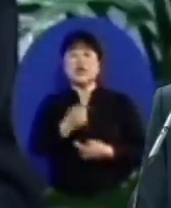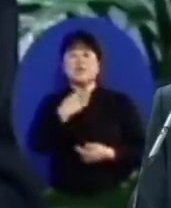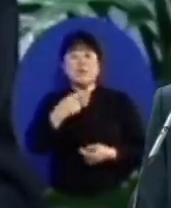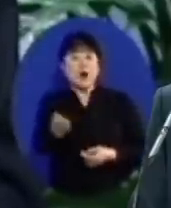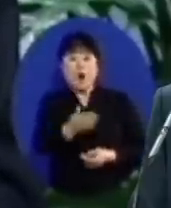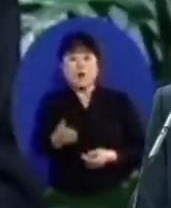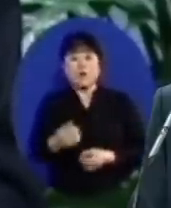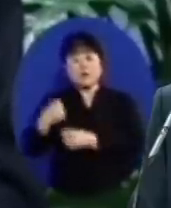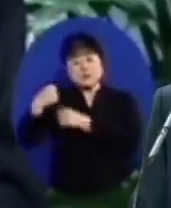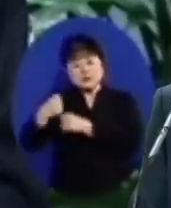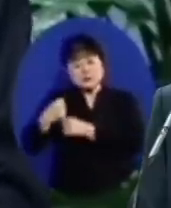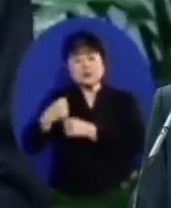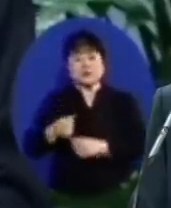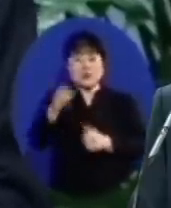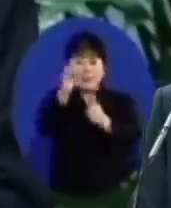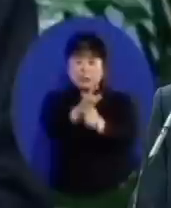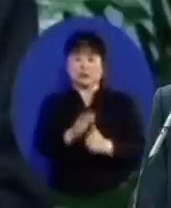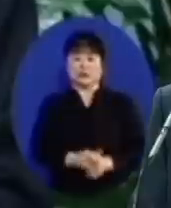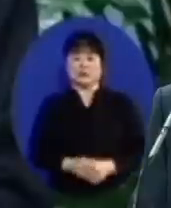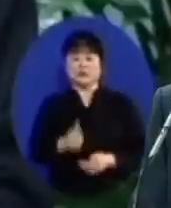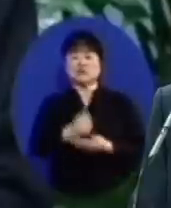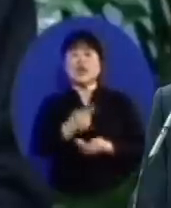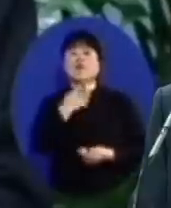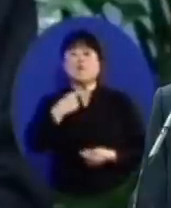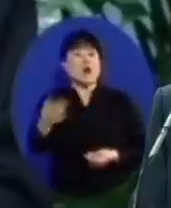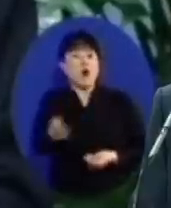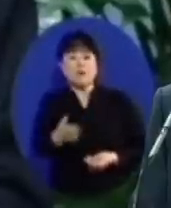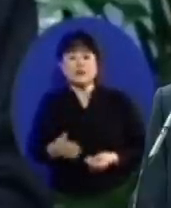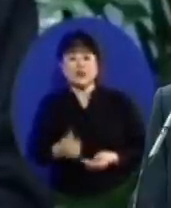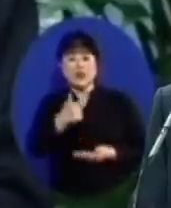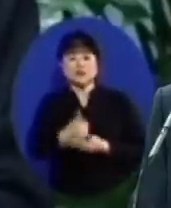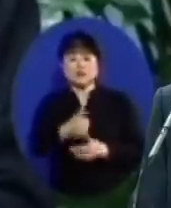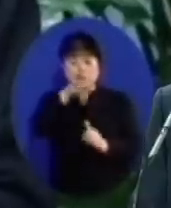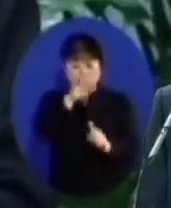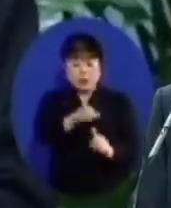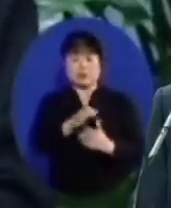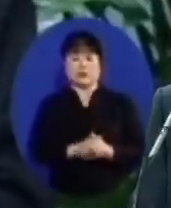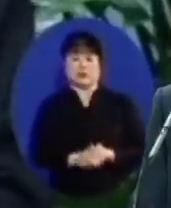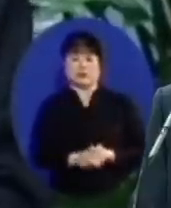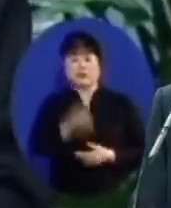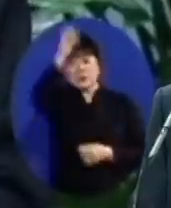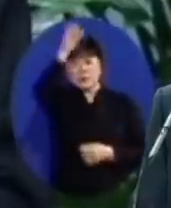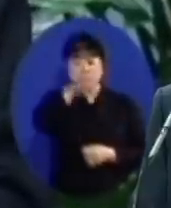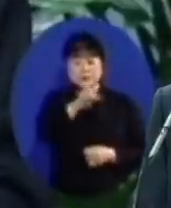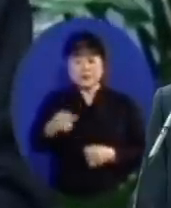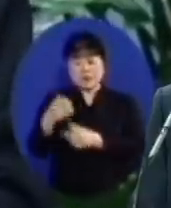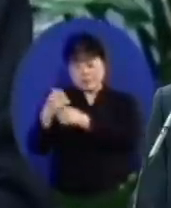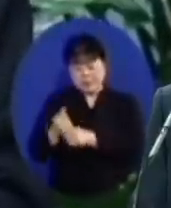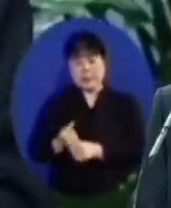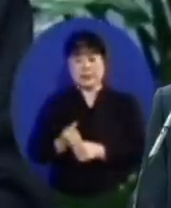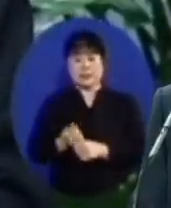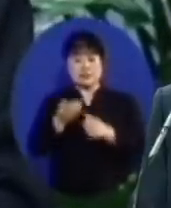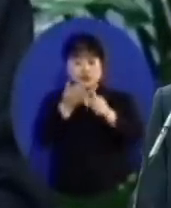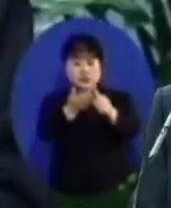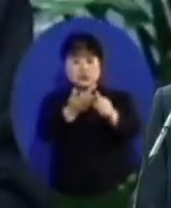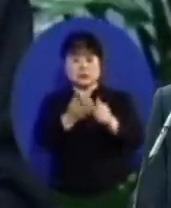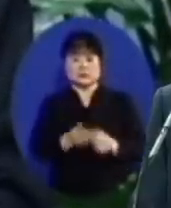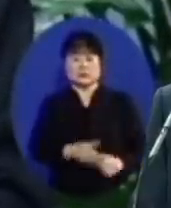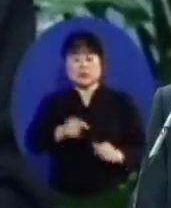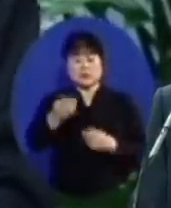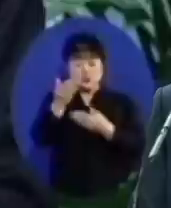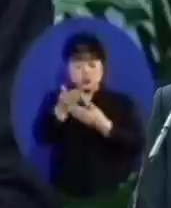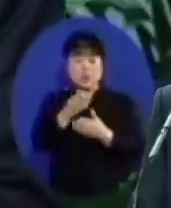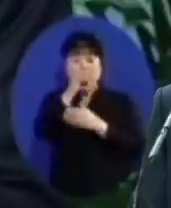대신 짊어지우고 범하지 않은 범죄를 범한 것으로 여겨서 십자가에 매달도록 내어주시고 우리를 건지려고